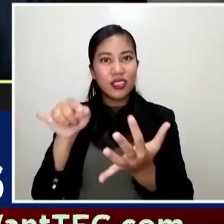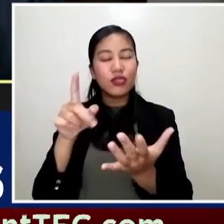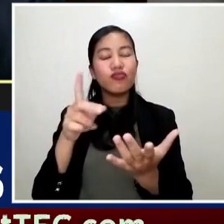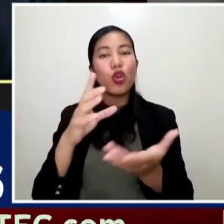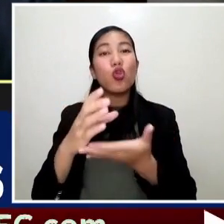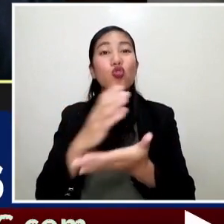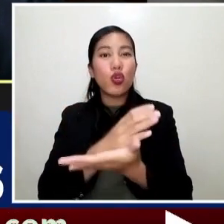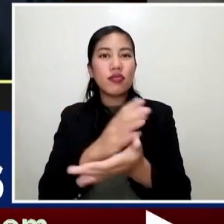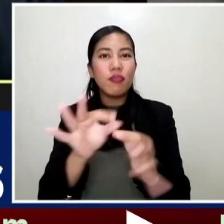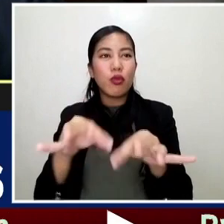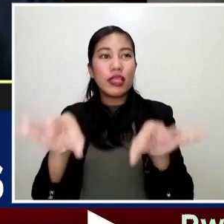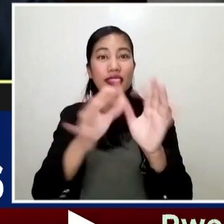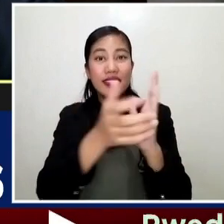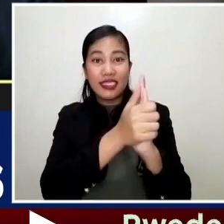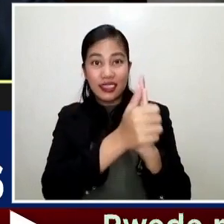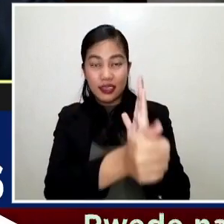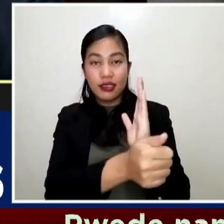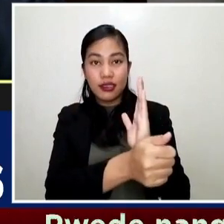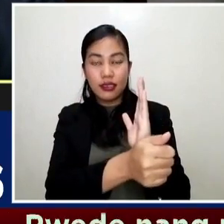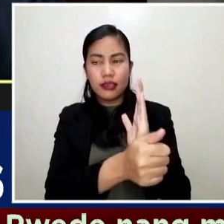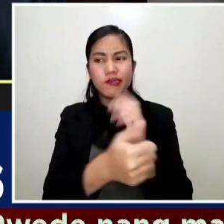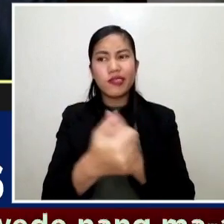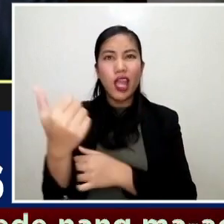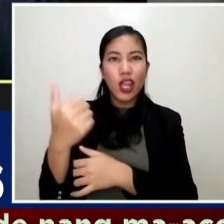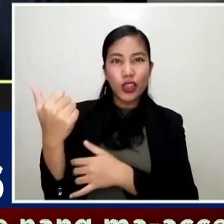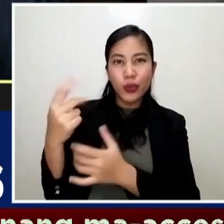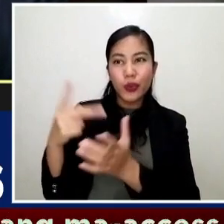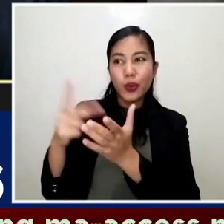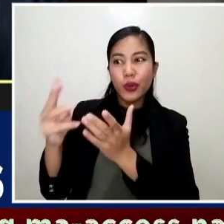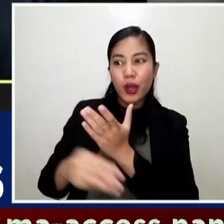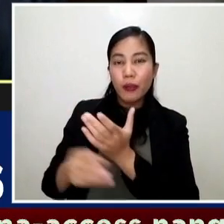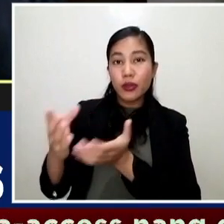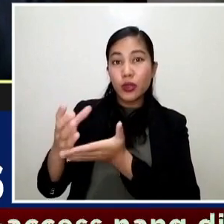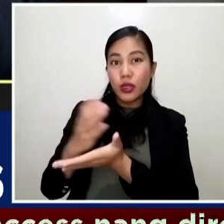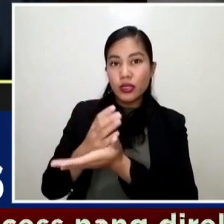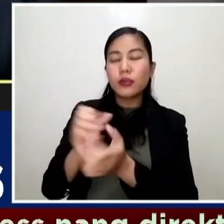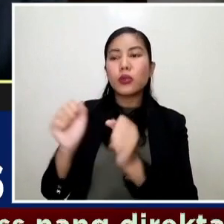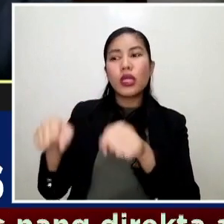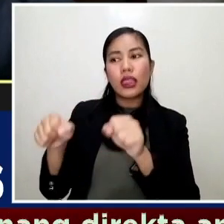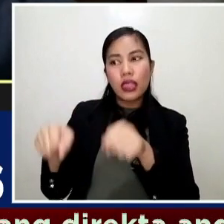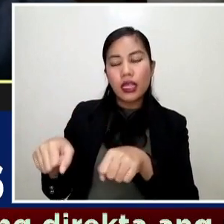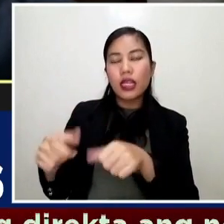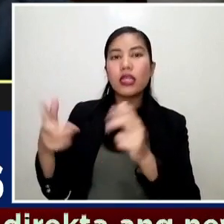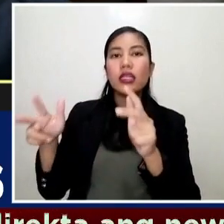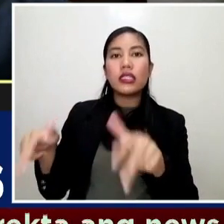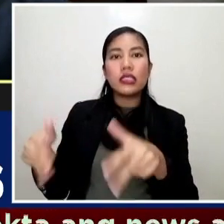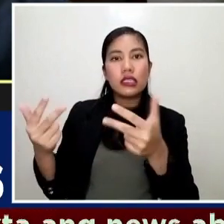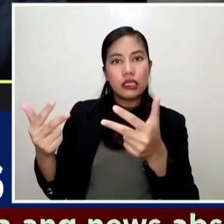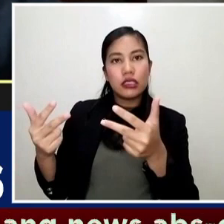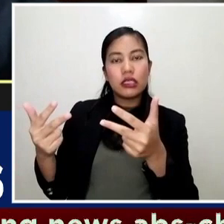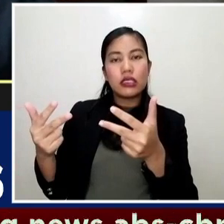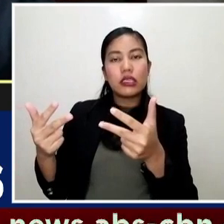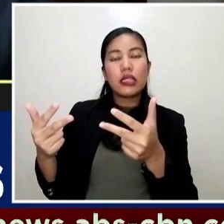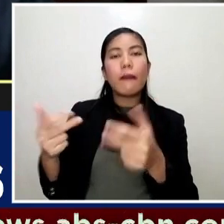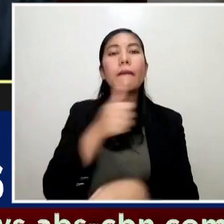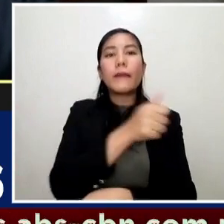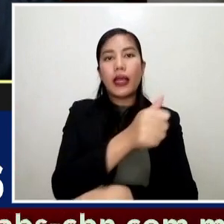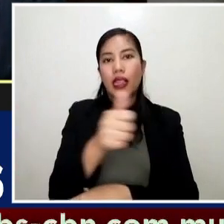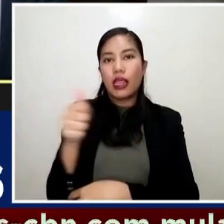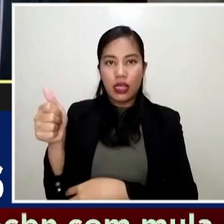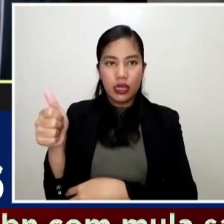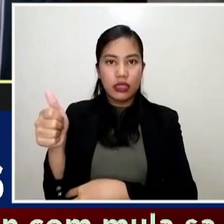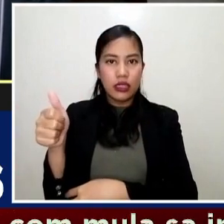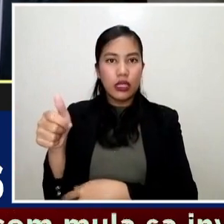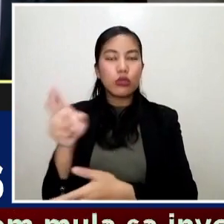other programs can be delivered by flexible learning. So we are leaving it to the universities to decide what is